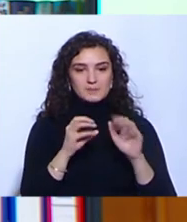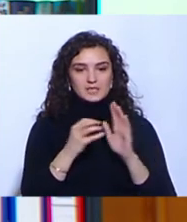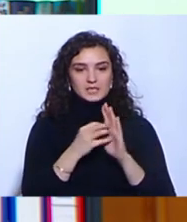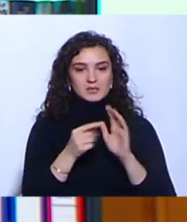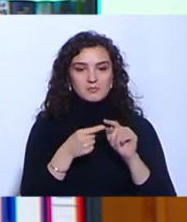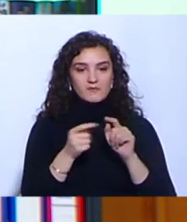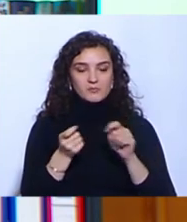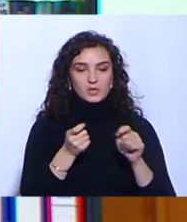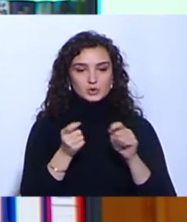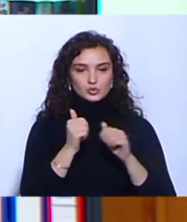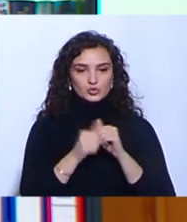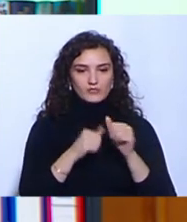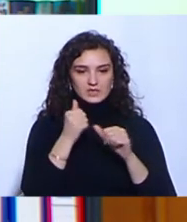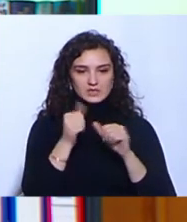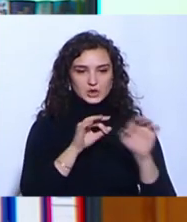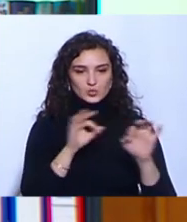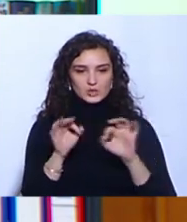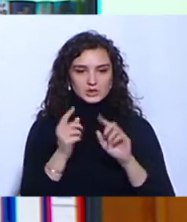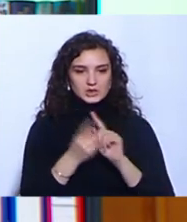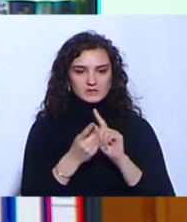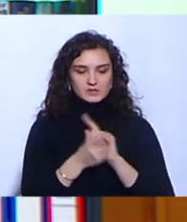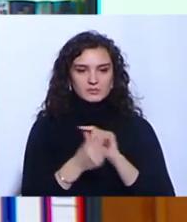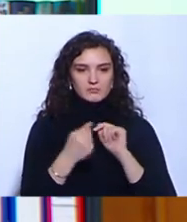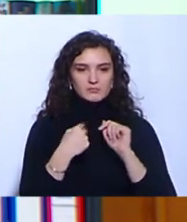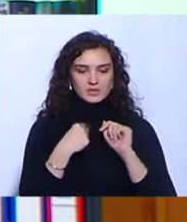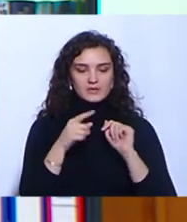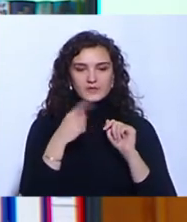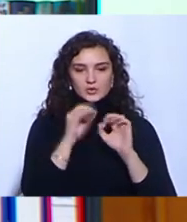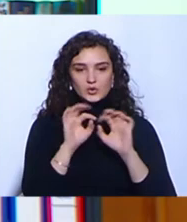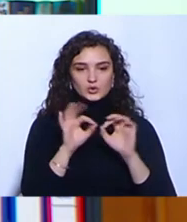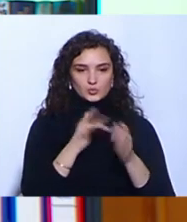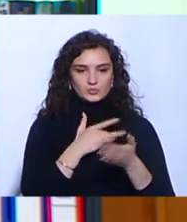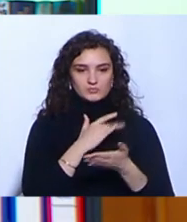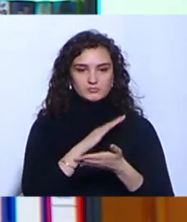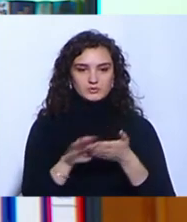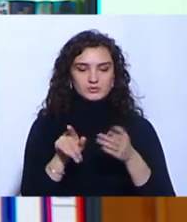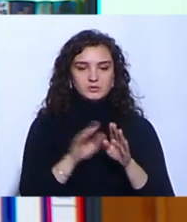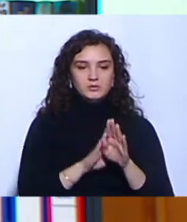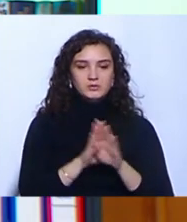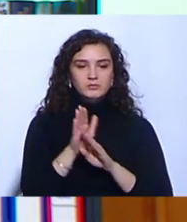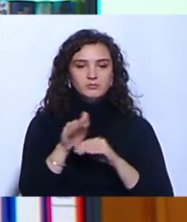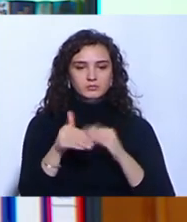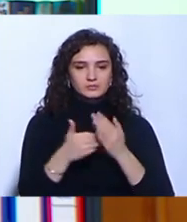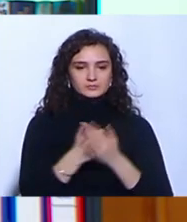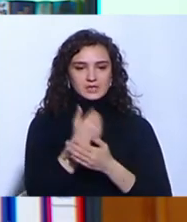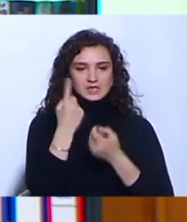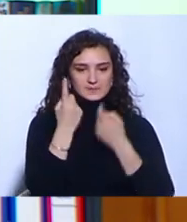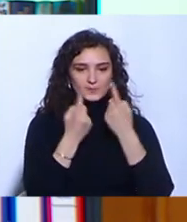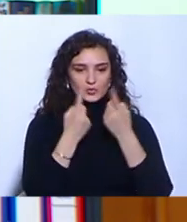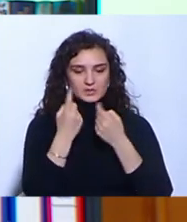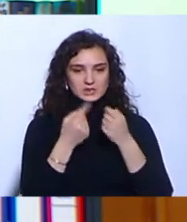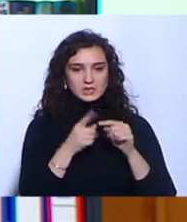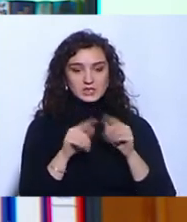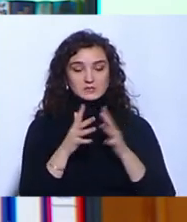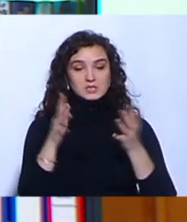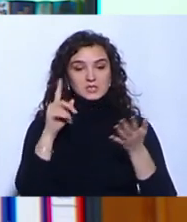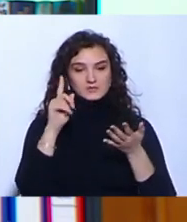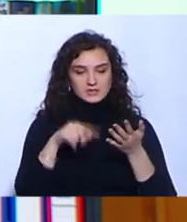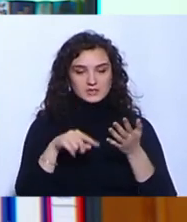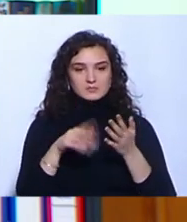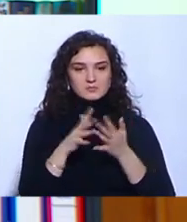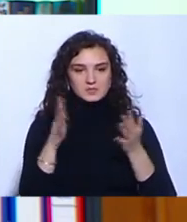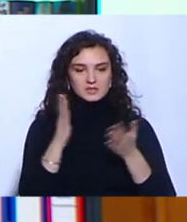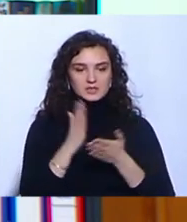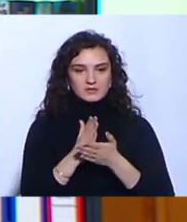მართოთ, ყოველწლიურად იცვლება. მე ვიტყოდი გულწრფელად, ივსება ახალი ინფორმაციით, რაც მეტი ვიცით, მით